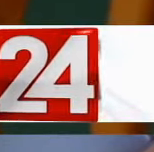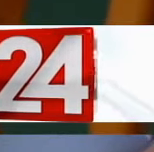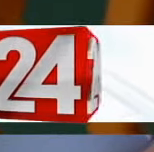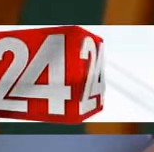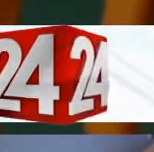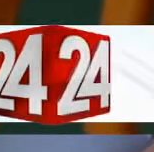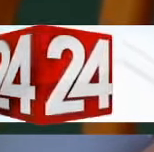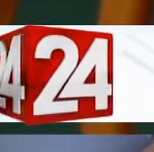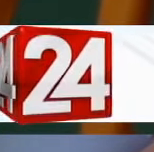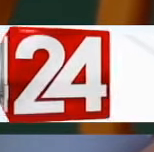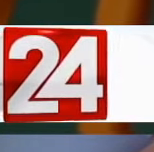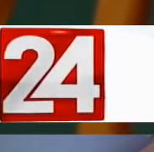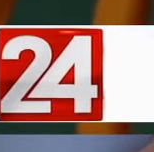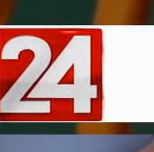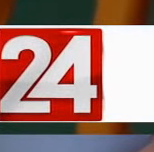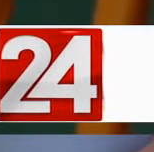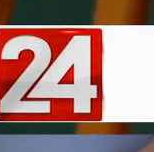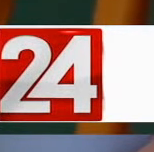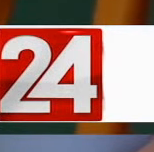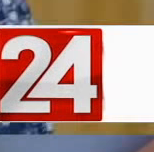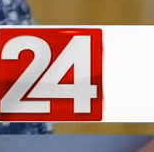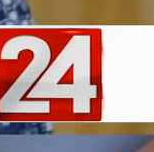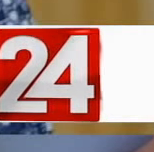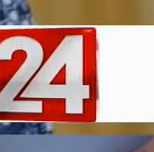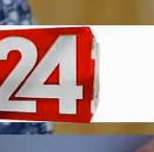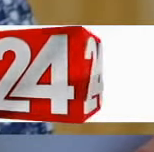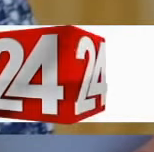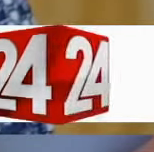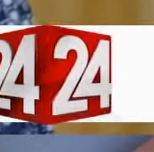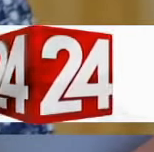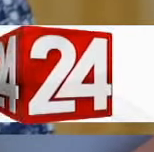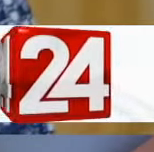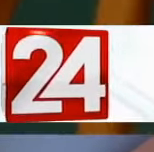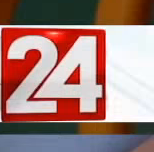Kaya deserve mo rin masaktan para.